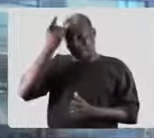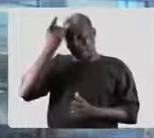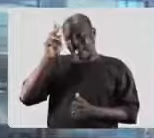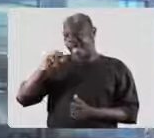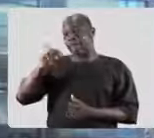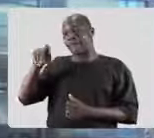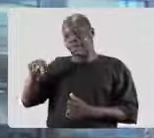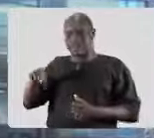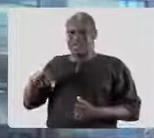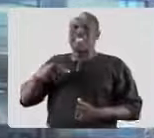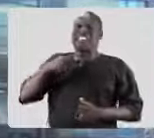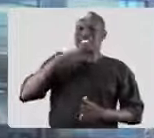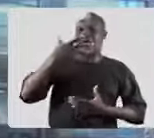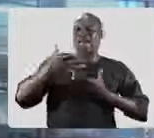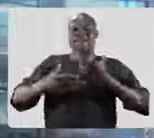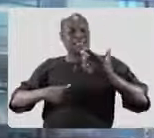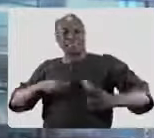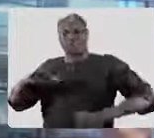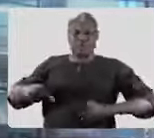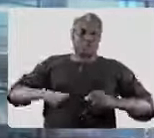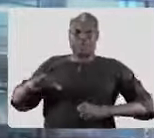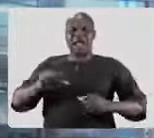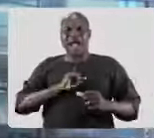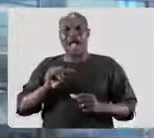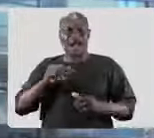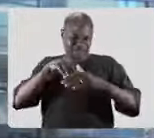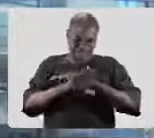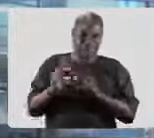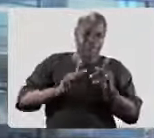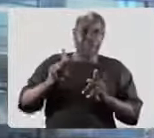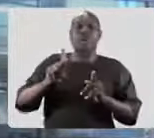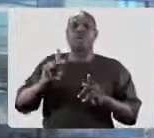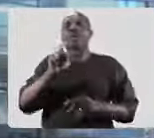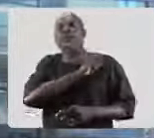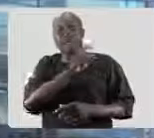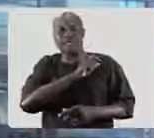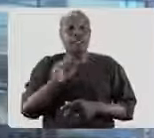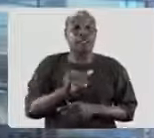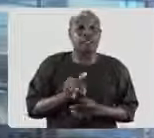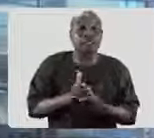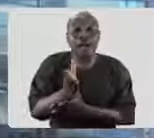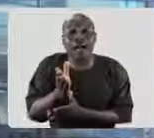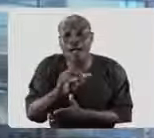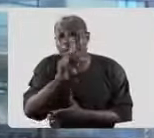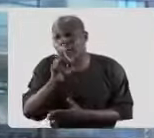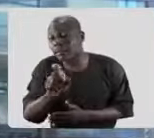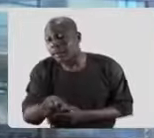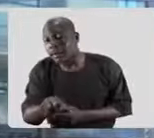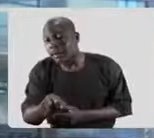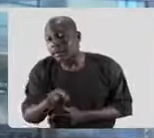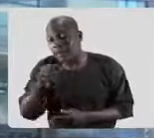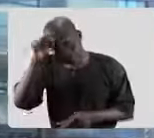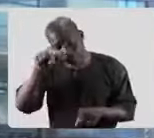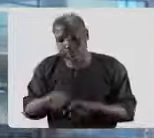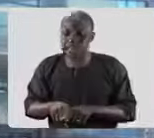Adia MP to me be brake se me ba ye no ma me afa nipa se e dia ko police mo police enlistment sane ye no me